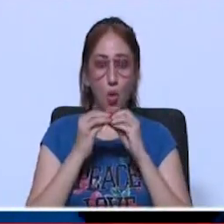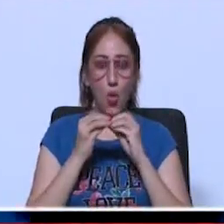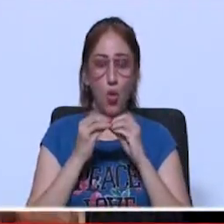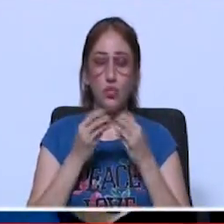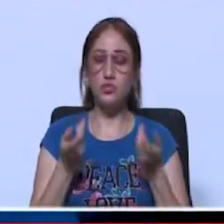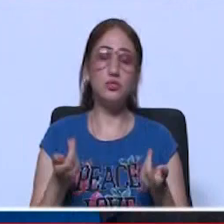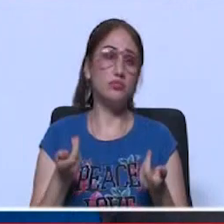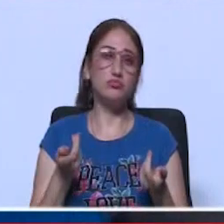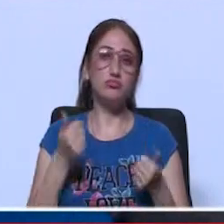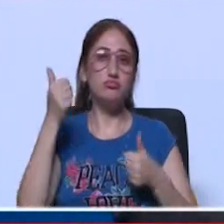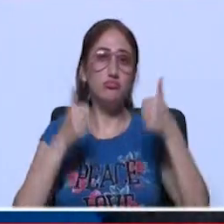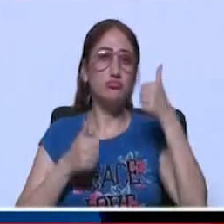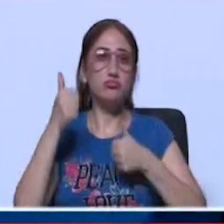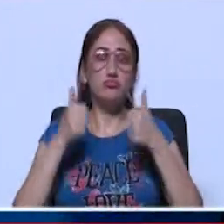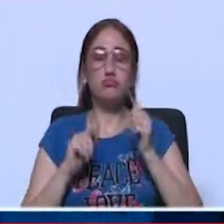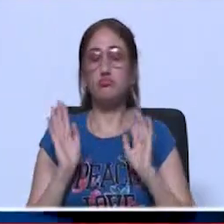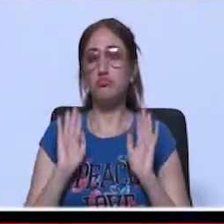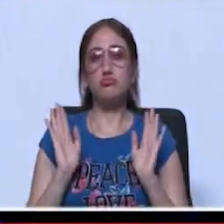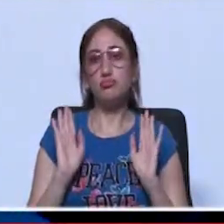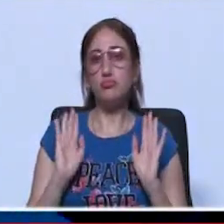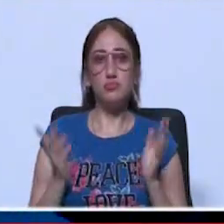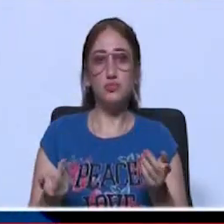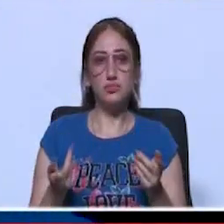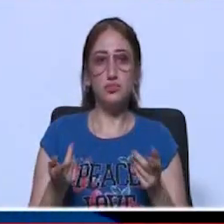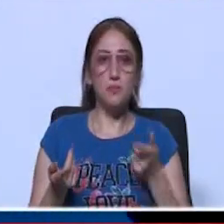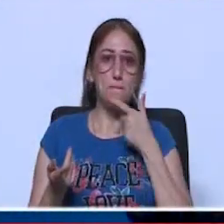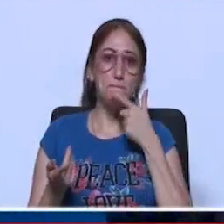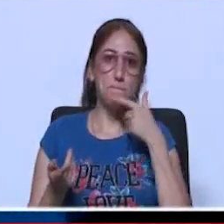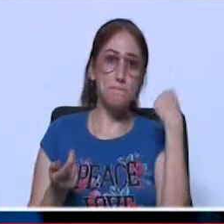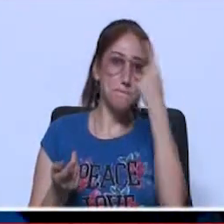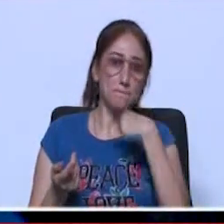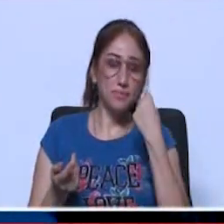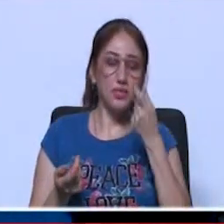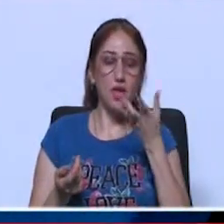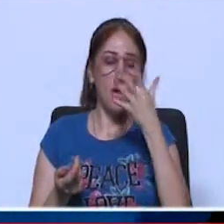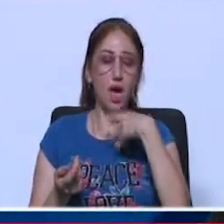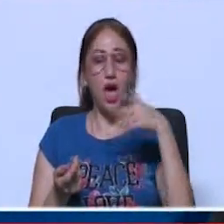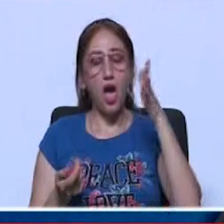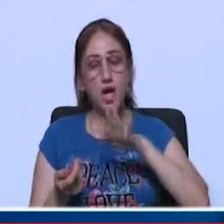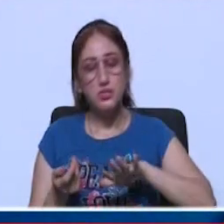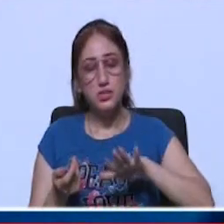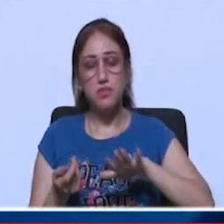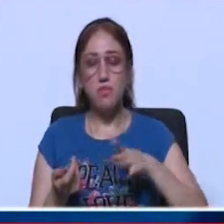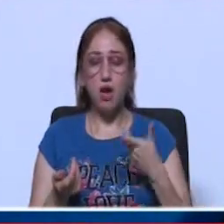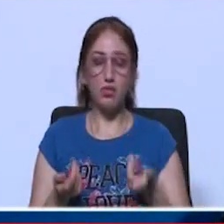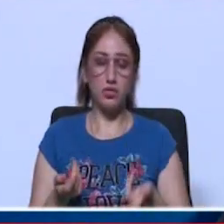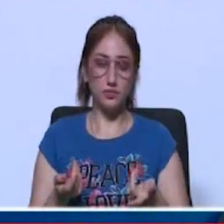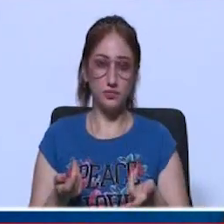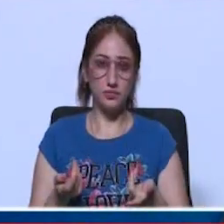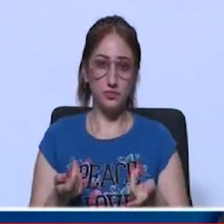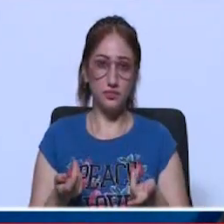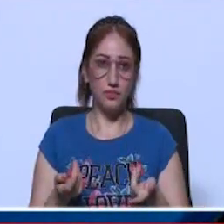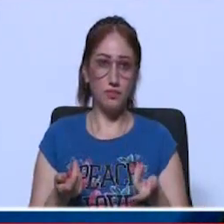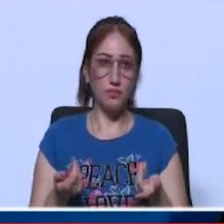زكي ومدام نجلاء فتحي بيضا واسمر جاب انواع